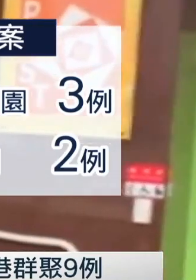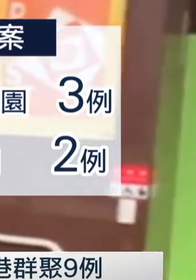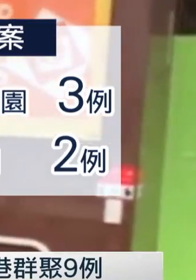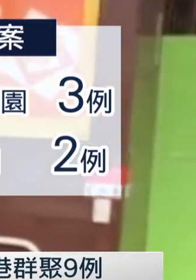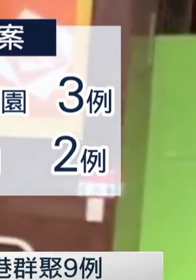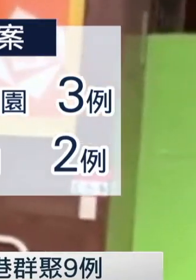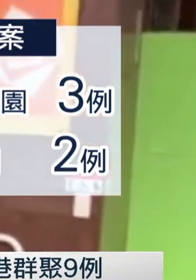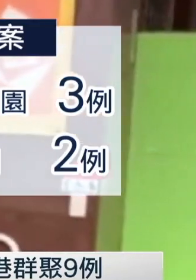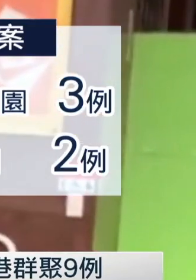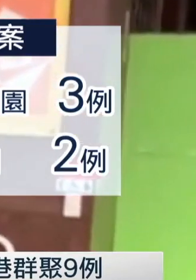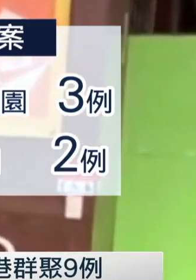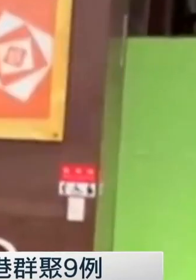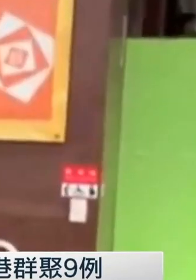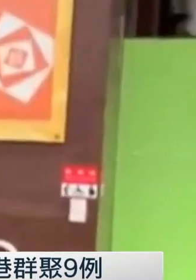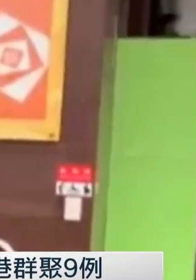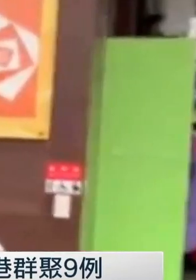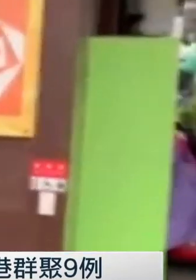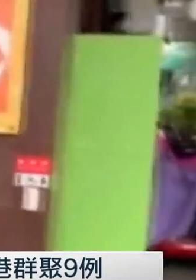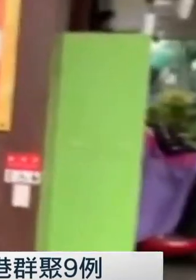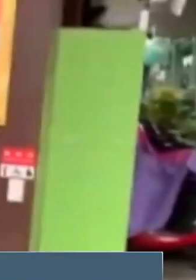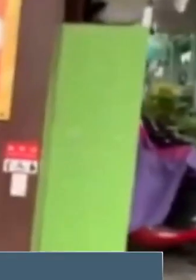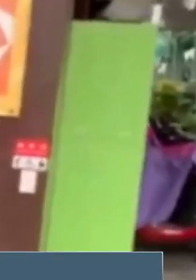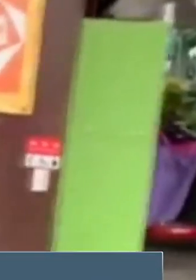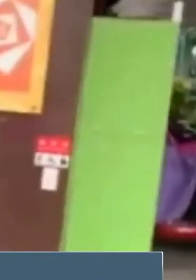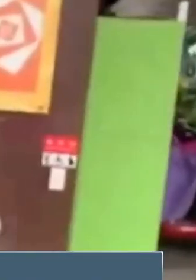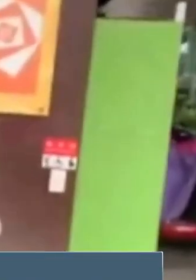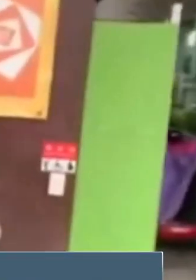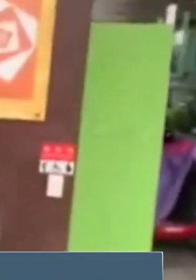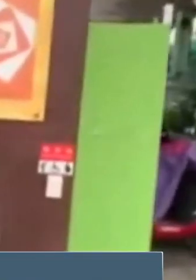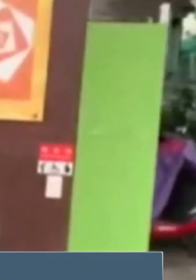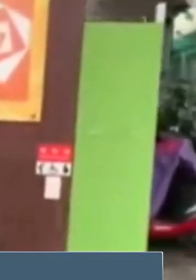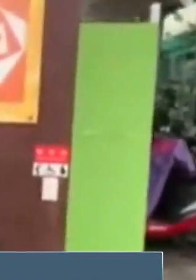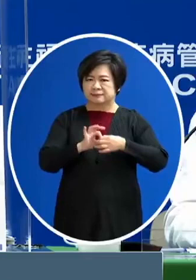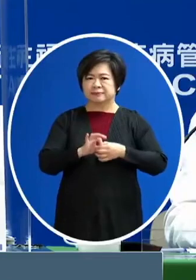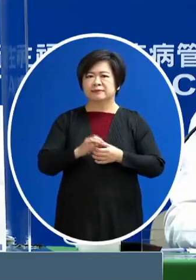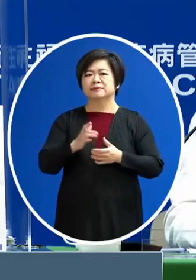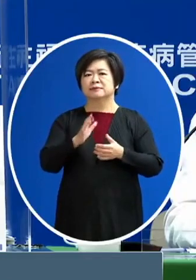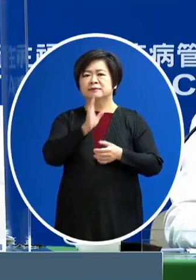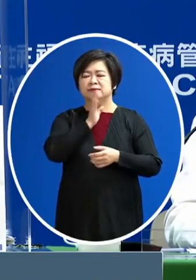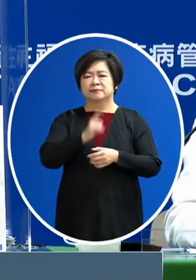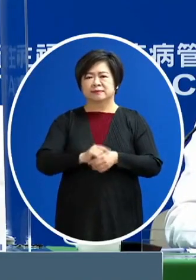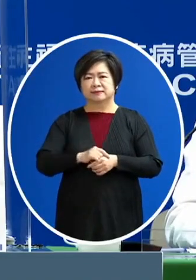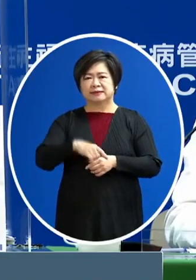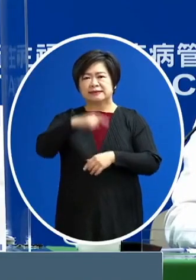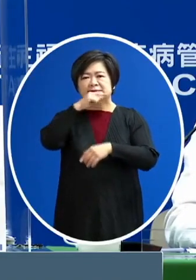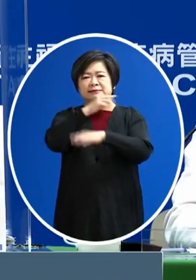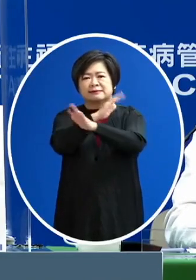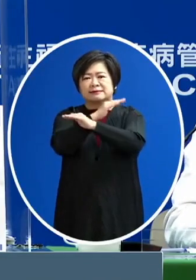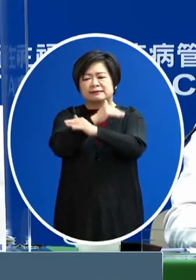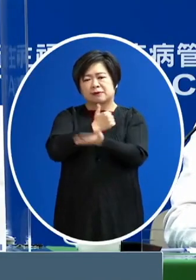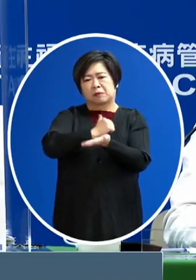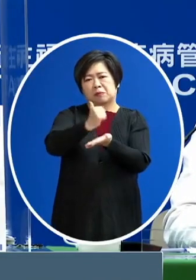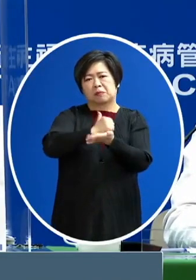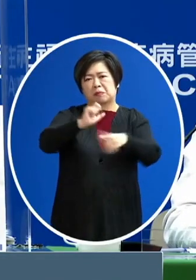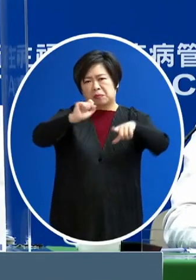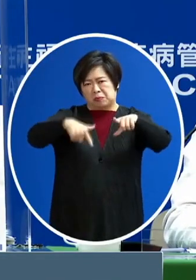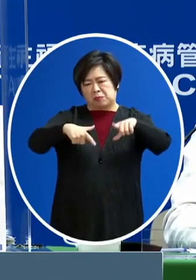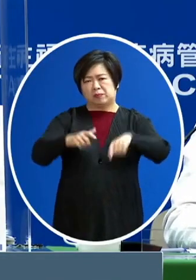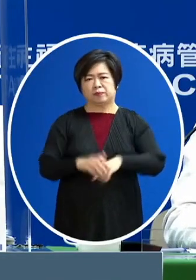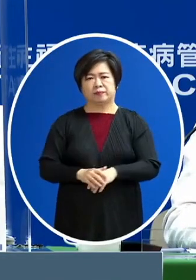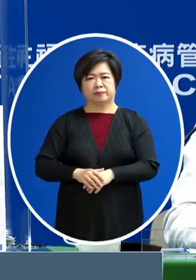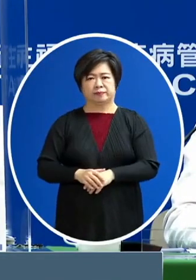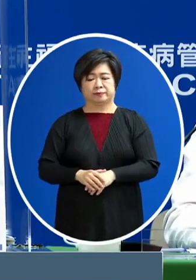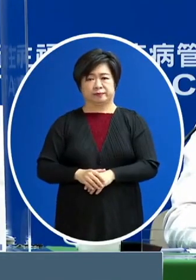则是新增2例病例。 那现在正在烧的日立这家物流的公司里